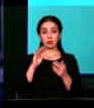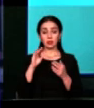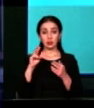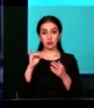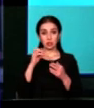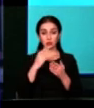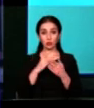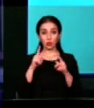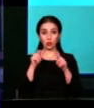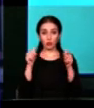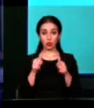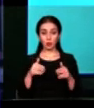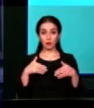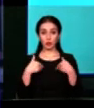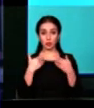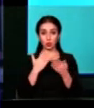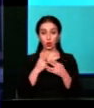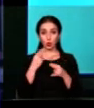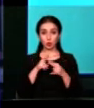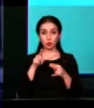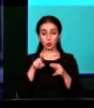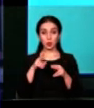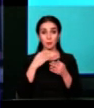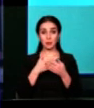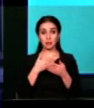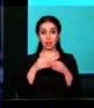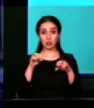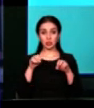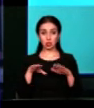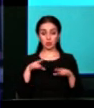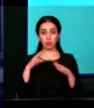shu formuladan foydalanib ushbu masalani yechimini topamiz.